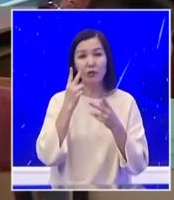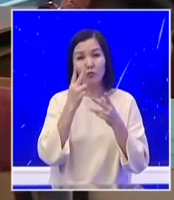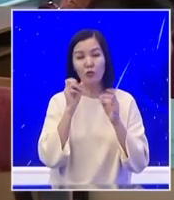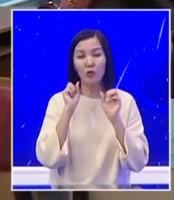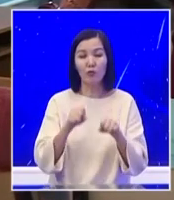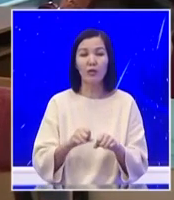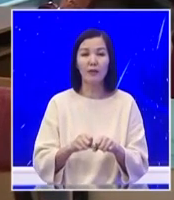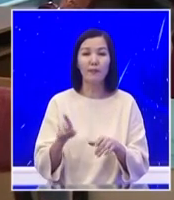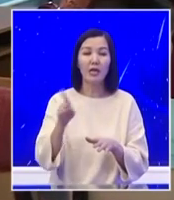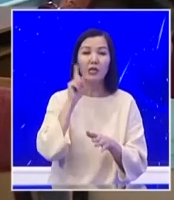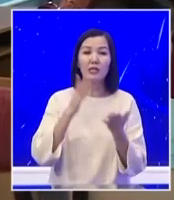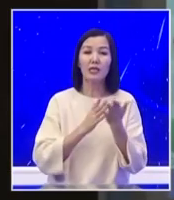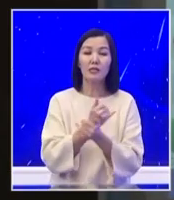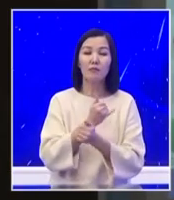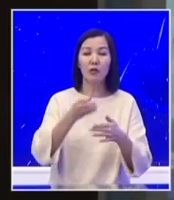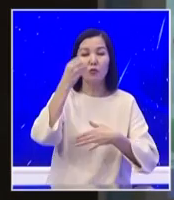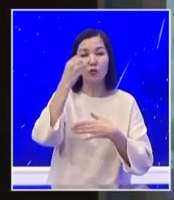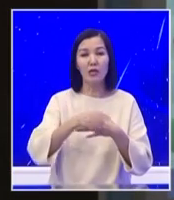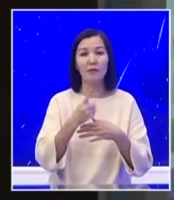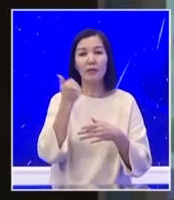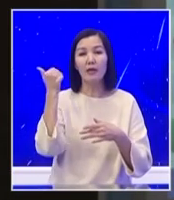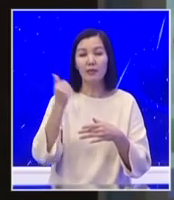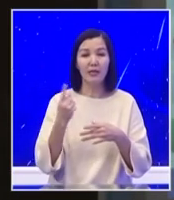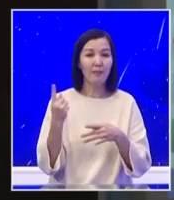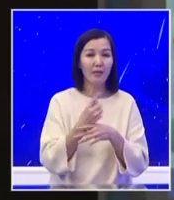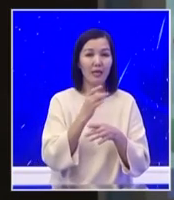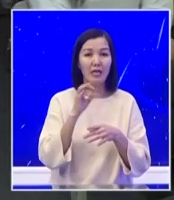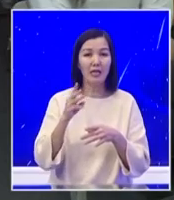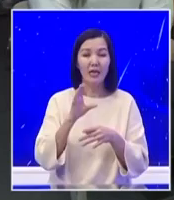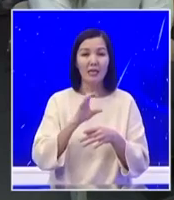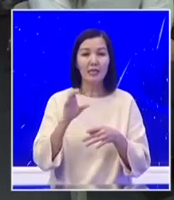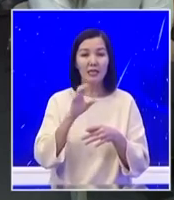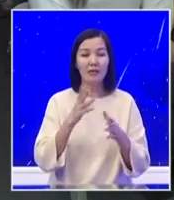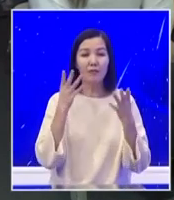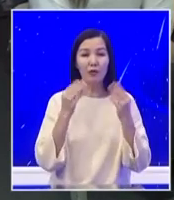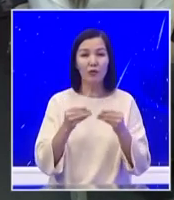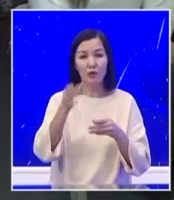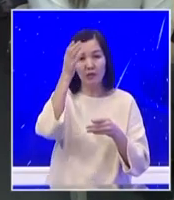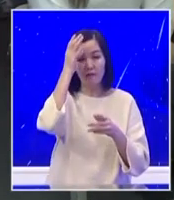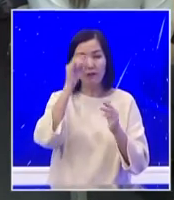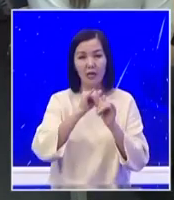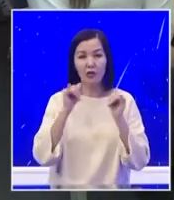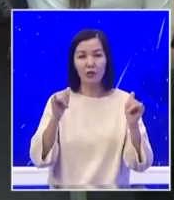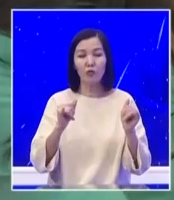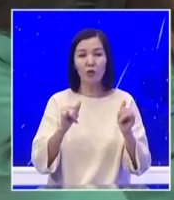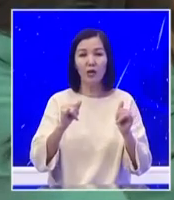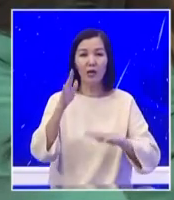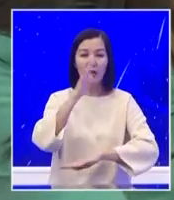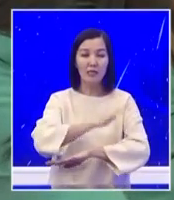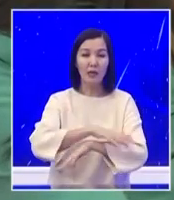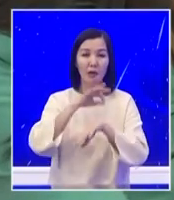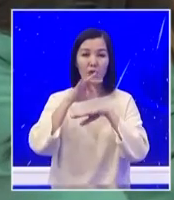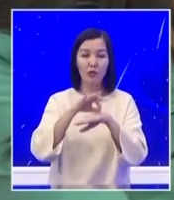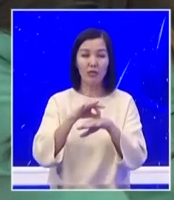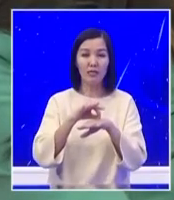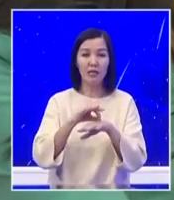Жастарға қызмет көрсету орталығында аптасына бір мәрте, яғни сейсенбі күні цифрлық сауаттылықты арттыруға арналған арнайы дәріс өткізіледі.